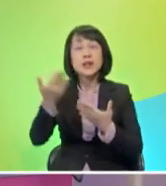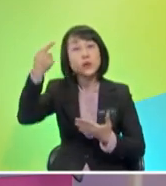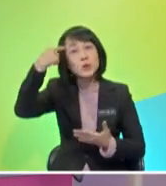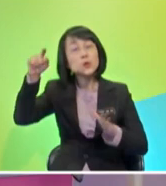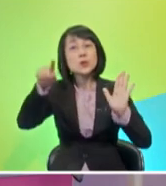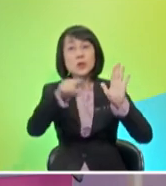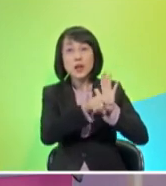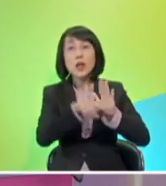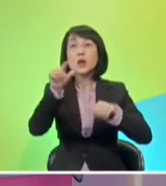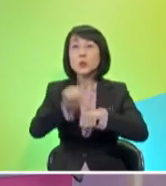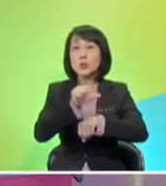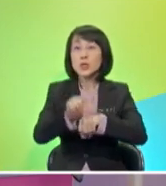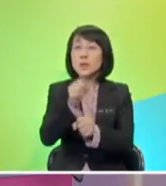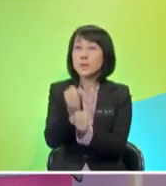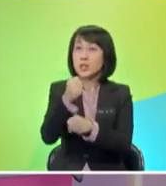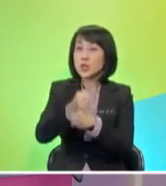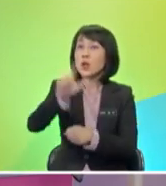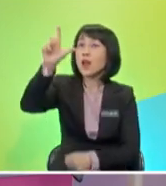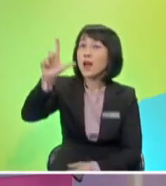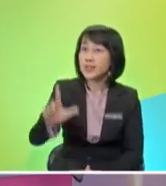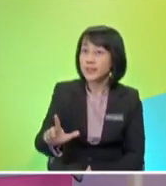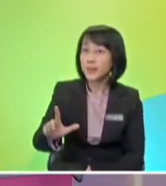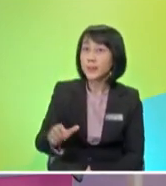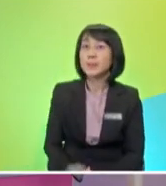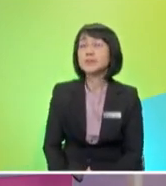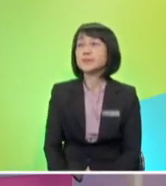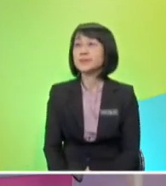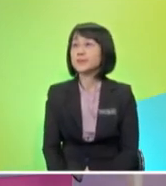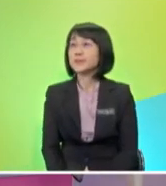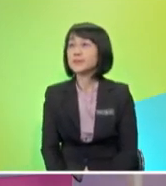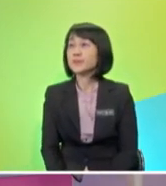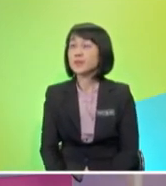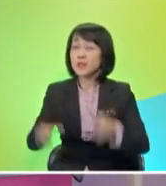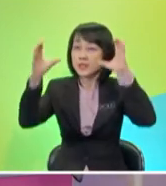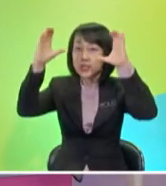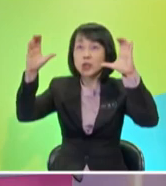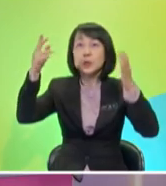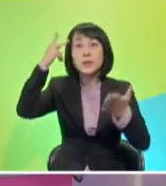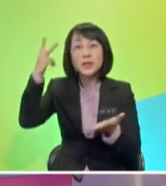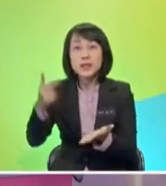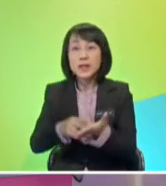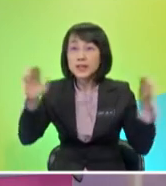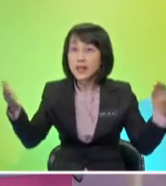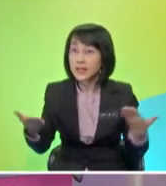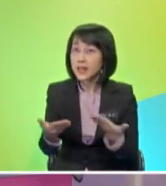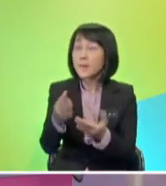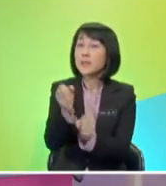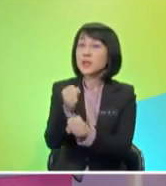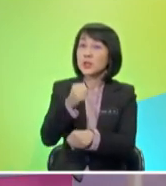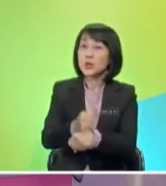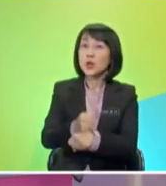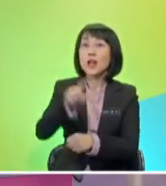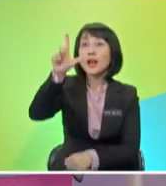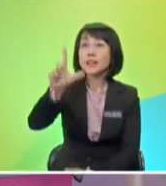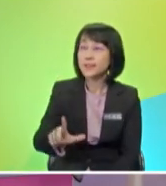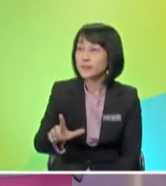menggunakan bentuk lazim. Okey. Bentuk lazim. Okey, cikgu perkenalkan bentuk lazim adalah seperti ini. Okey, kita